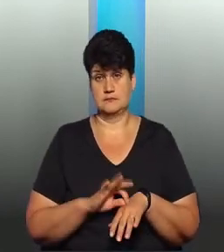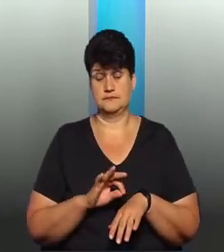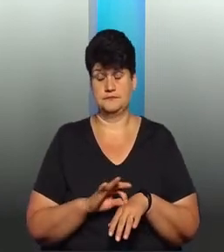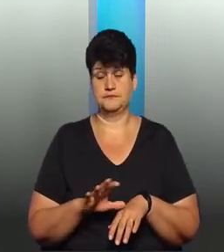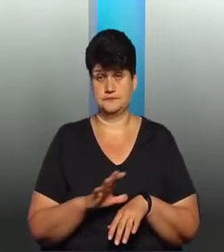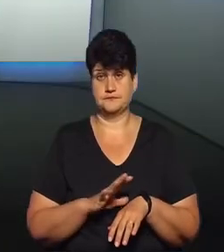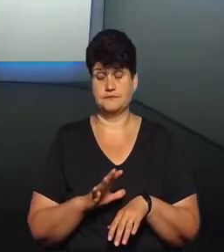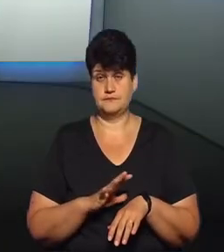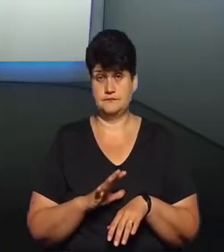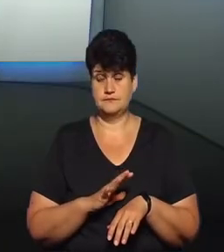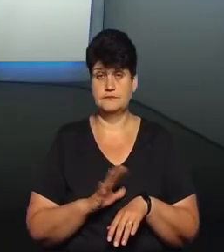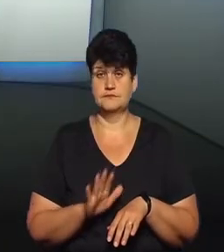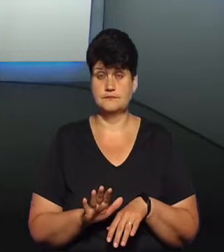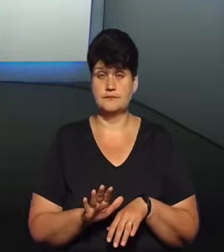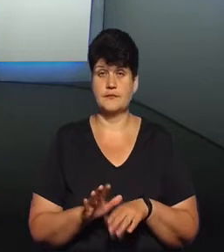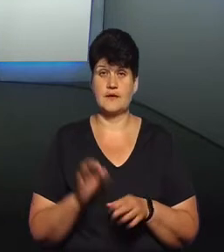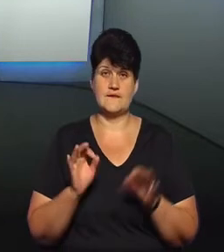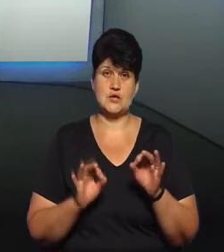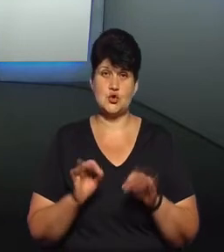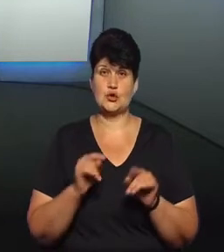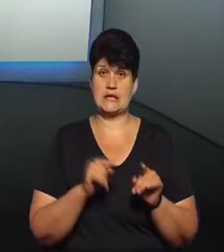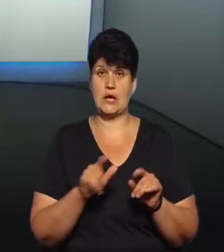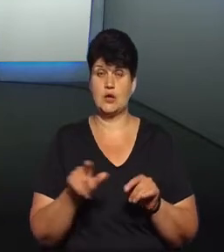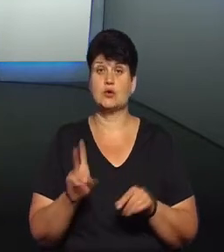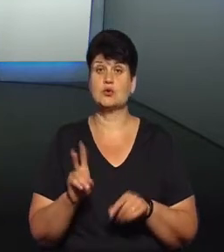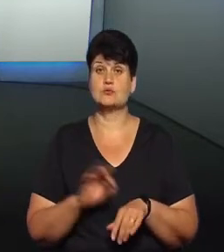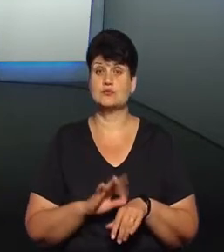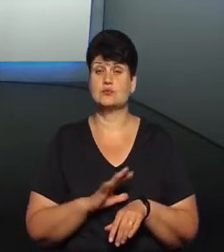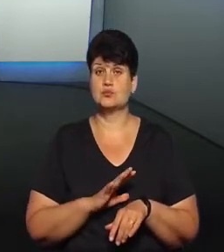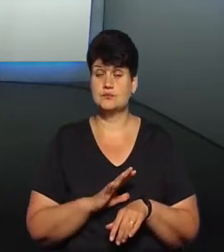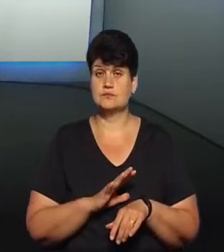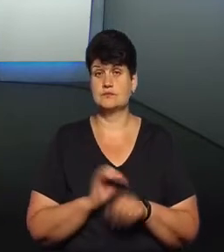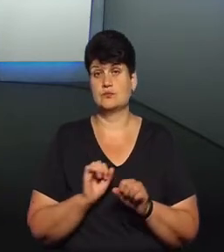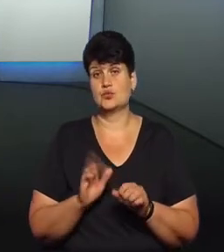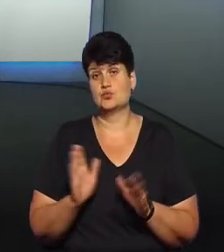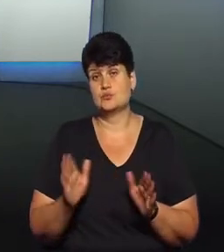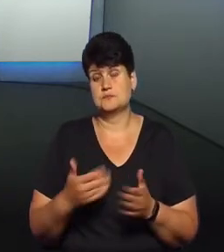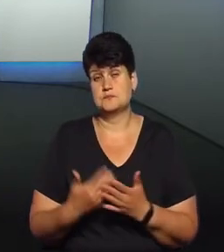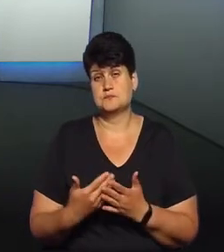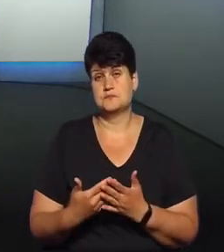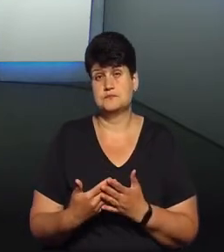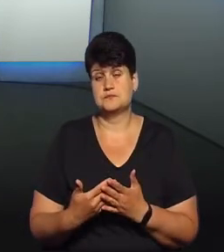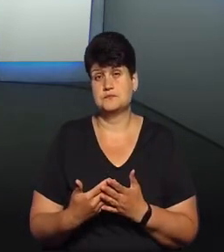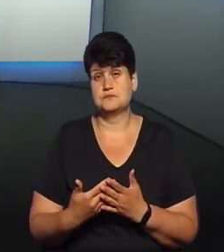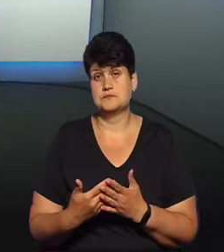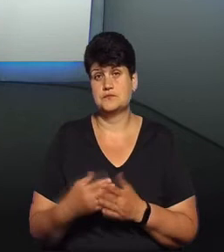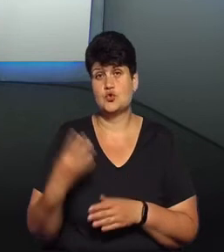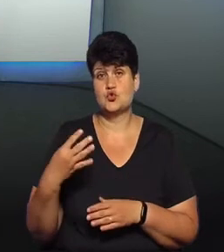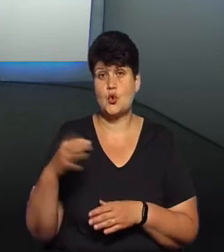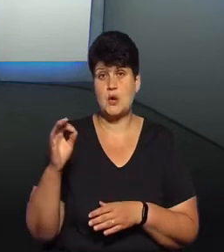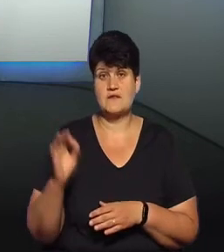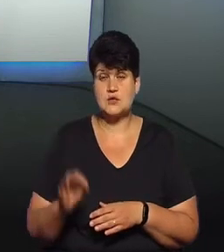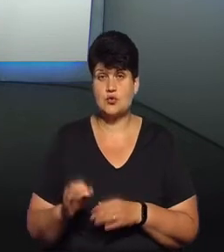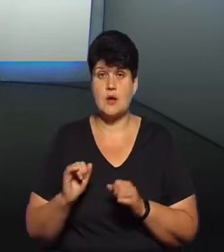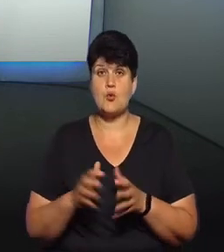то відсоток тих людей, які перехворіли, може сягати, це на мою таку суб'єктивну думку, десь біля 40%, а можливо і більше. Плюс зараз